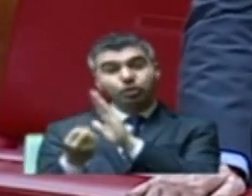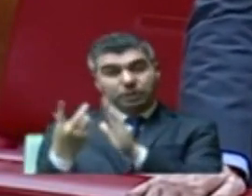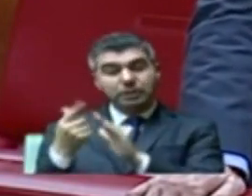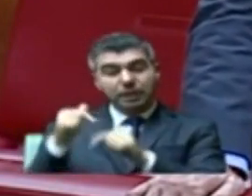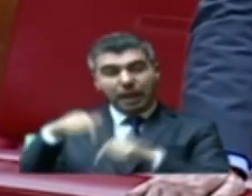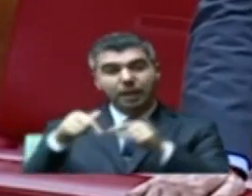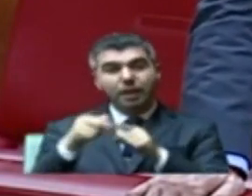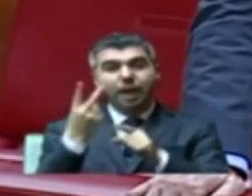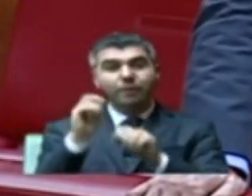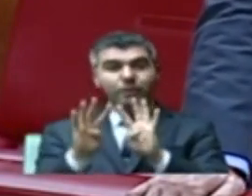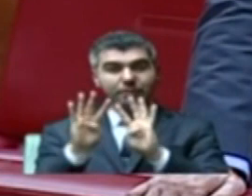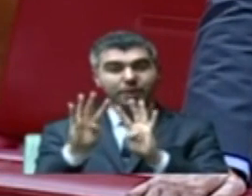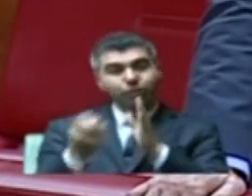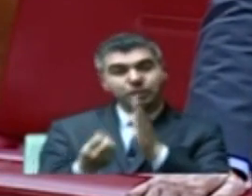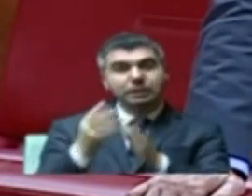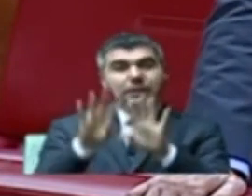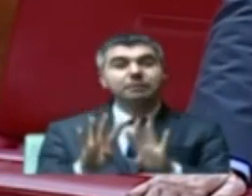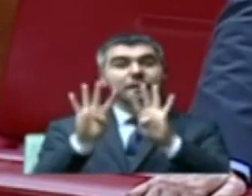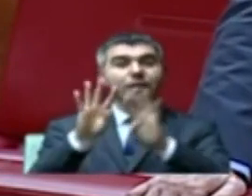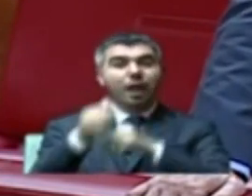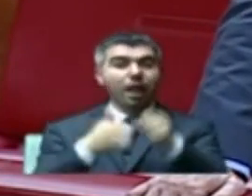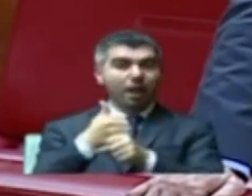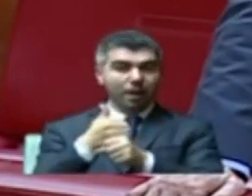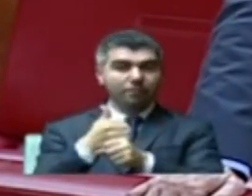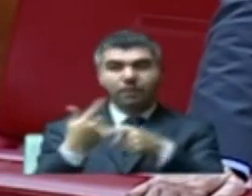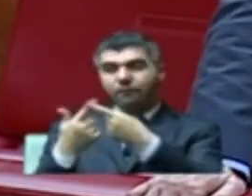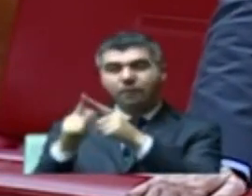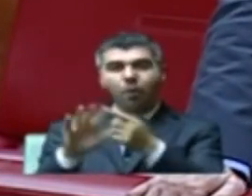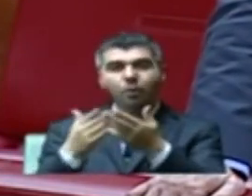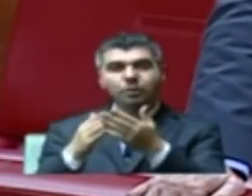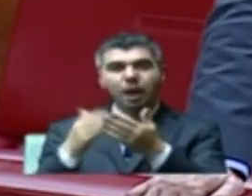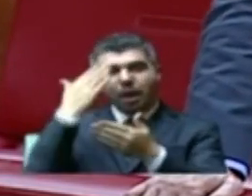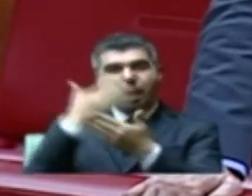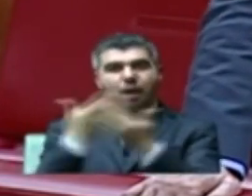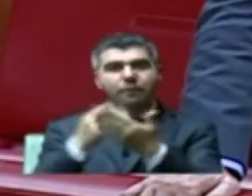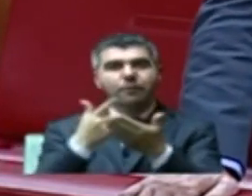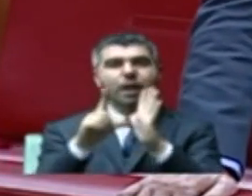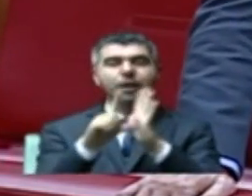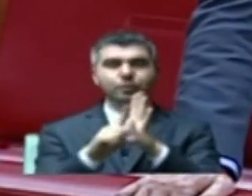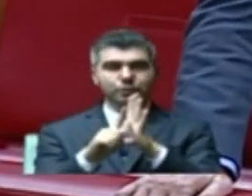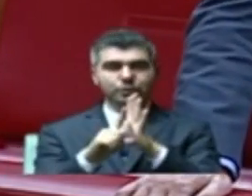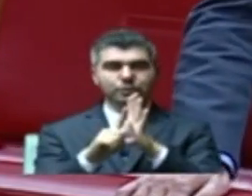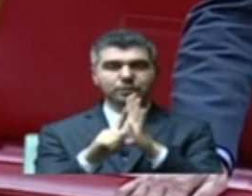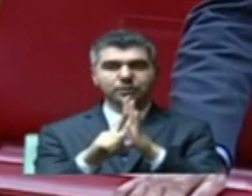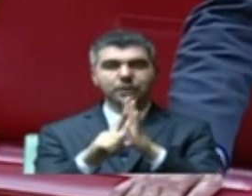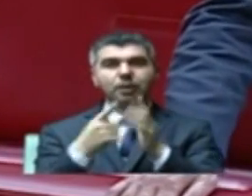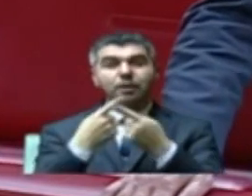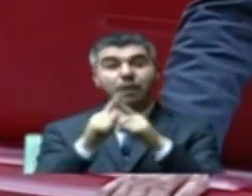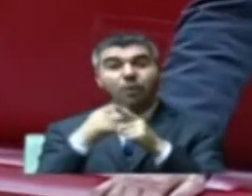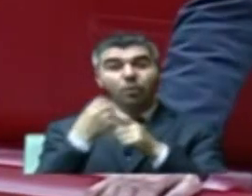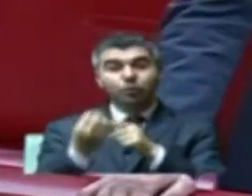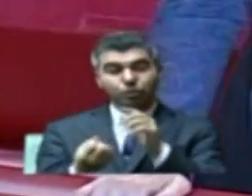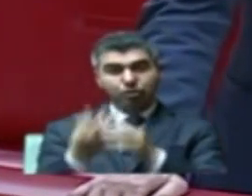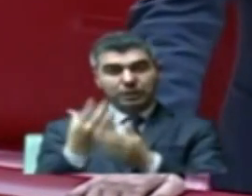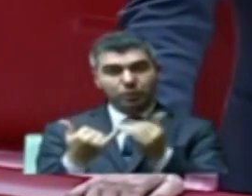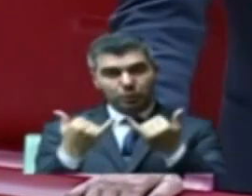العالي ولكن مع ذلك غير مستوعبة من طرف القانون. يكفي نعطيك على أنه مكونات التعليم العالي اليوم